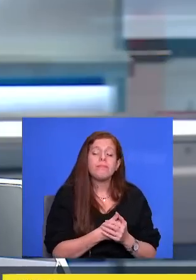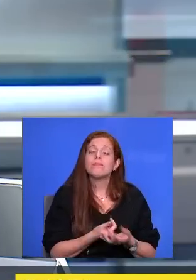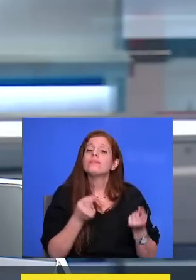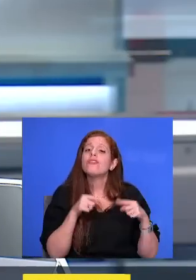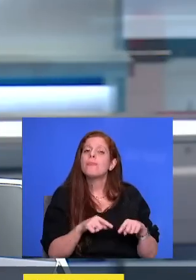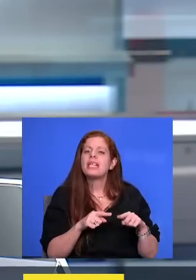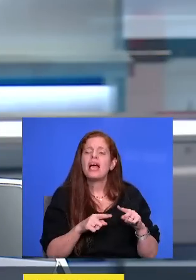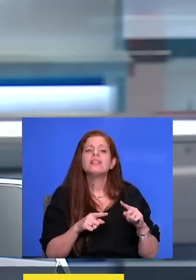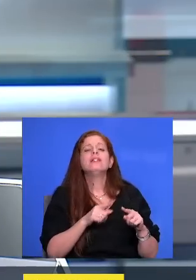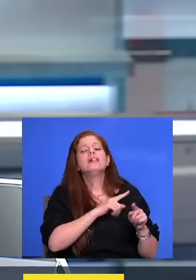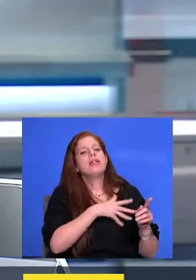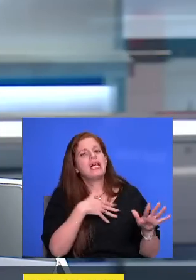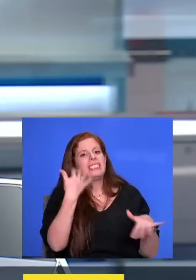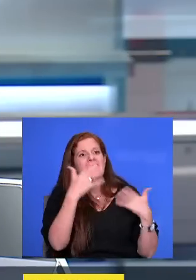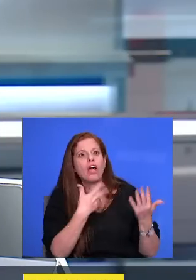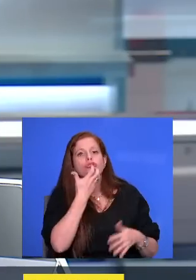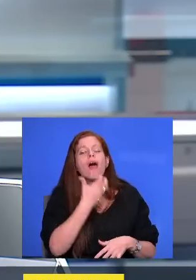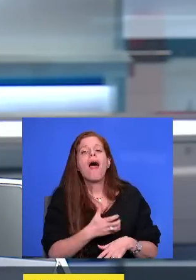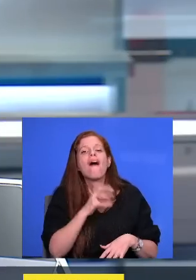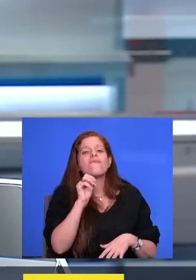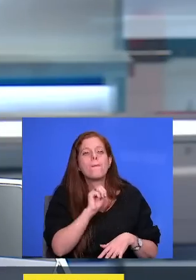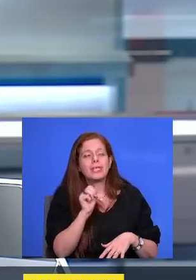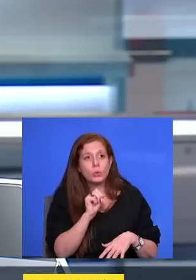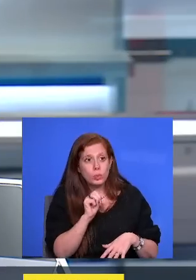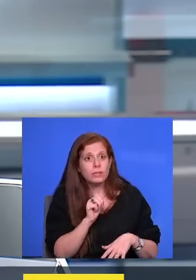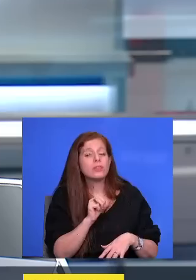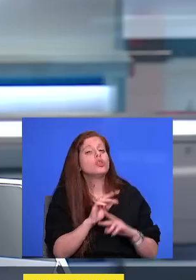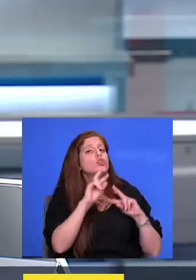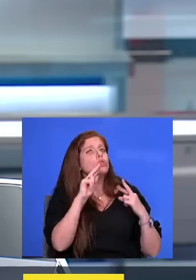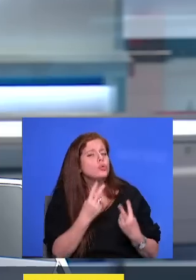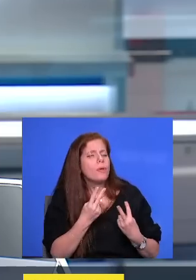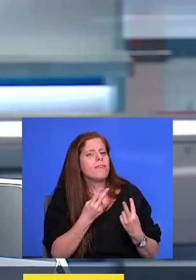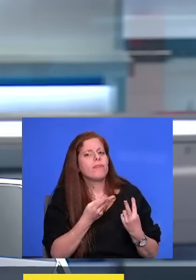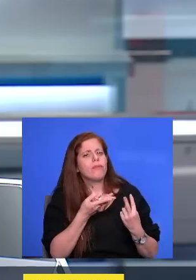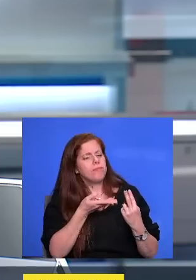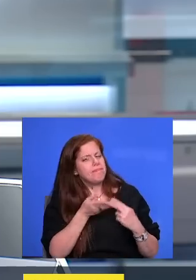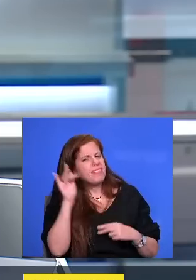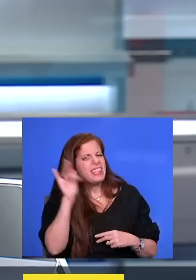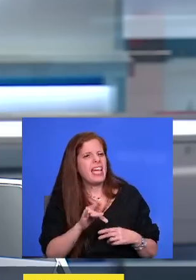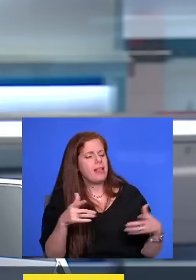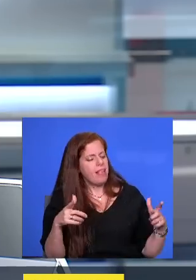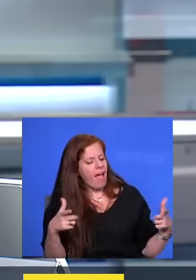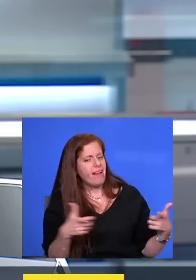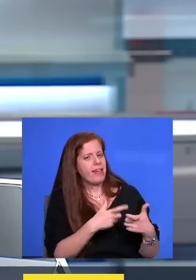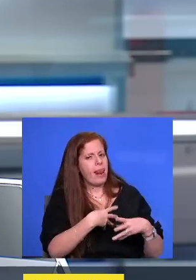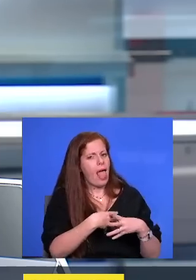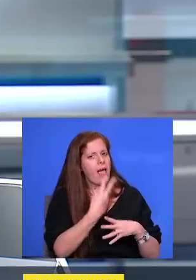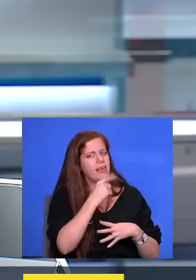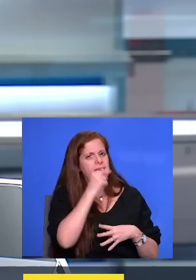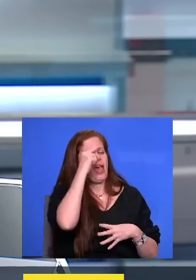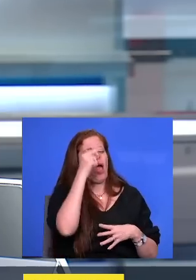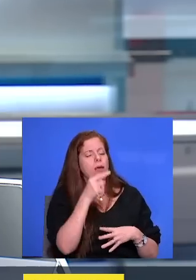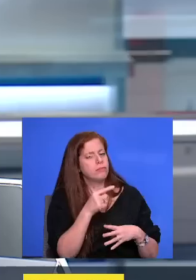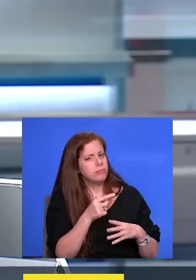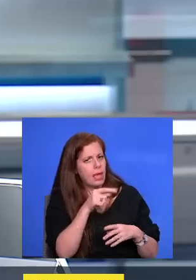לסערת הרב מזוז מבחירי הרבנים במגזר החרדי, ששוב יוצא נגד הקהילה הגאה בשורה של אמירות חריגות. על יושב ראש הכנסת